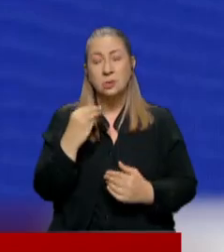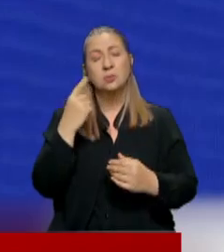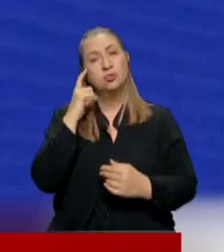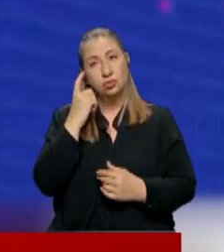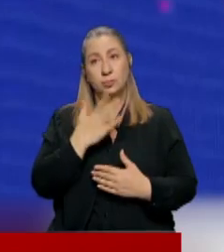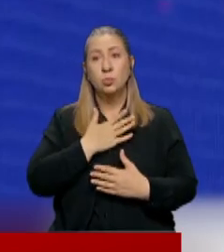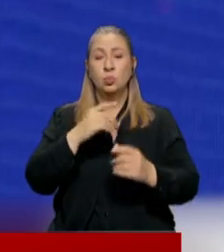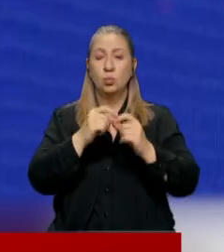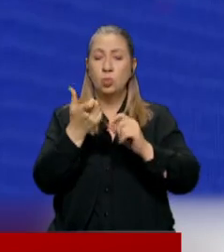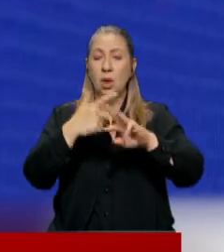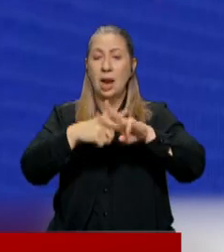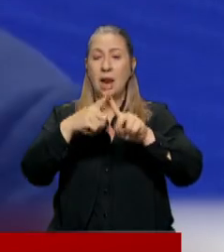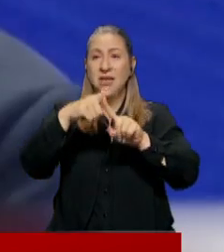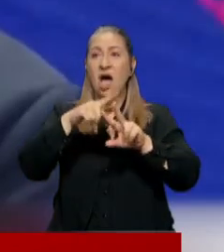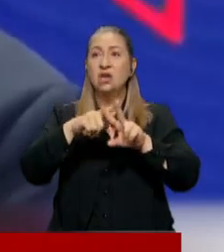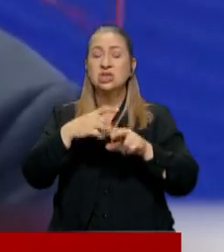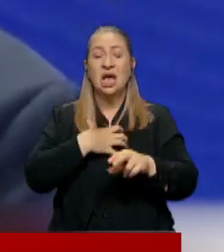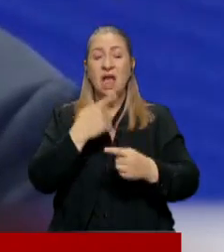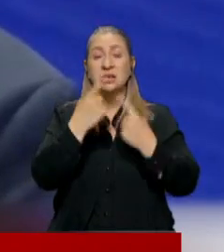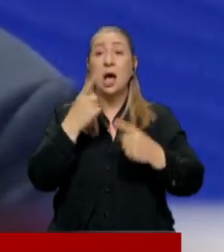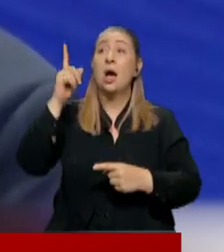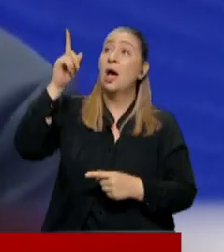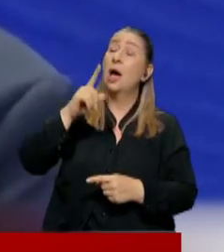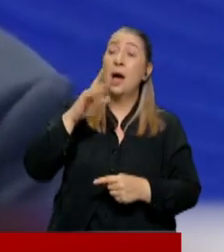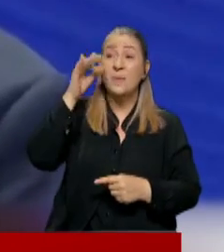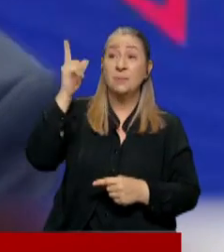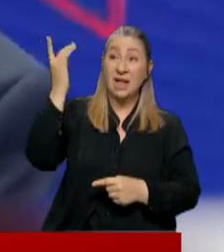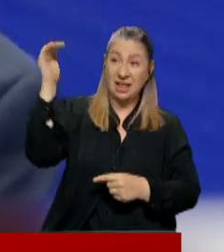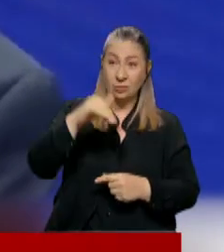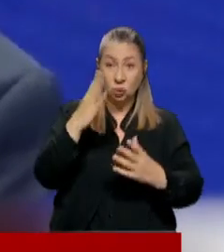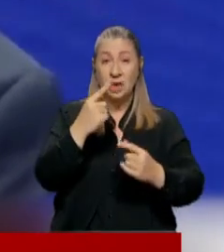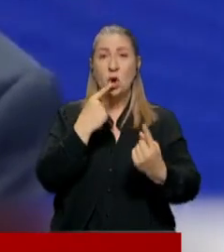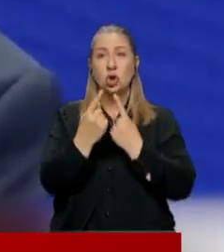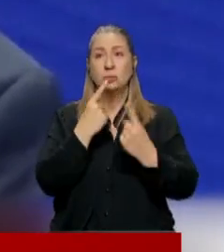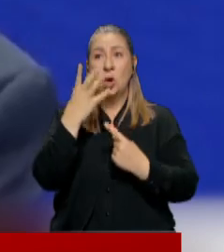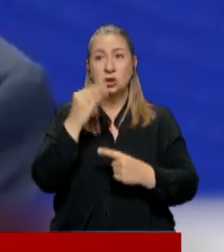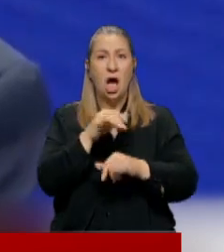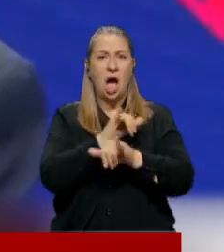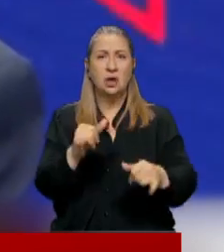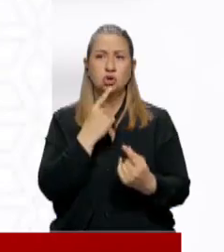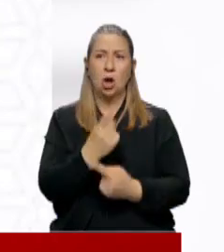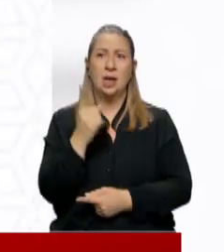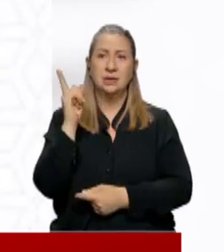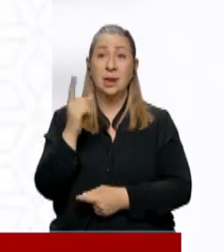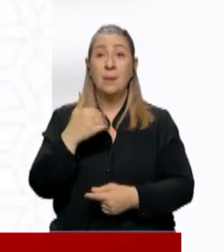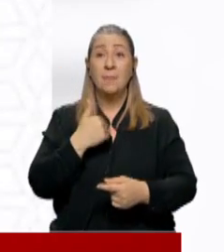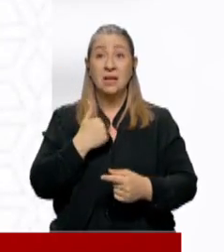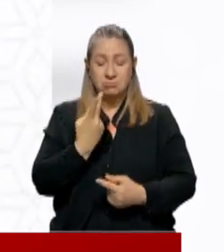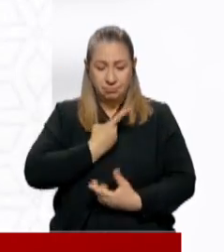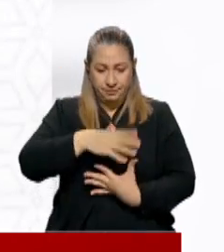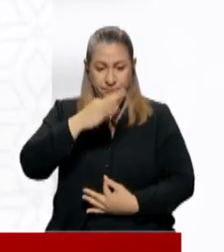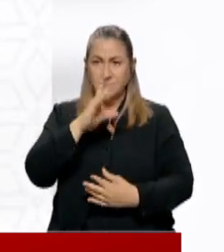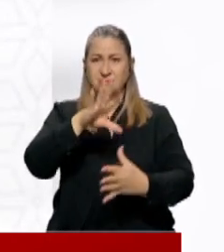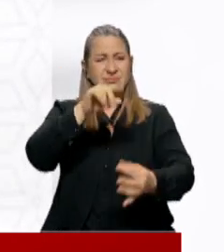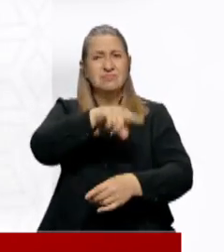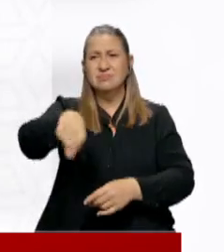yorumladığım. Bülent Arınç kendi ağzıyla konuşmuyor. Pensilvanya'dan biri gelmiş olsaydı, bir konuşma yapıyor olsaydı hani şeyler söylerdi. Benim aidiyetim ne kişilere